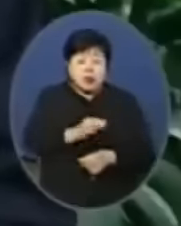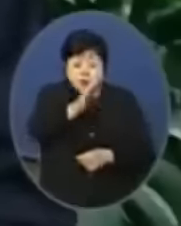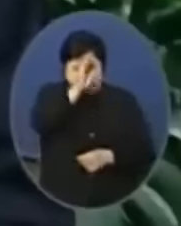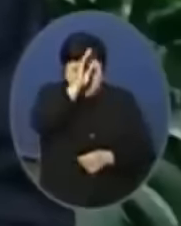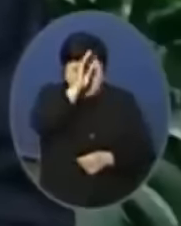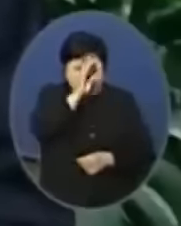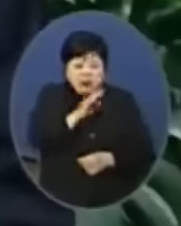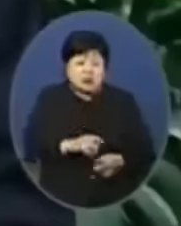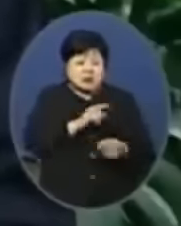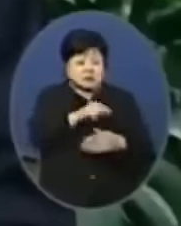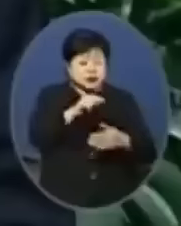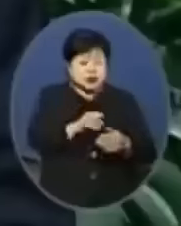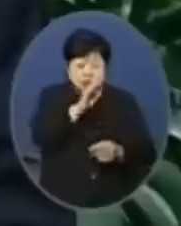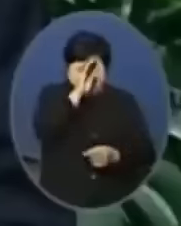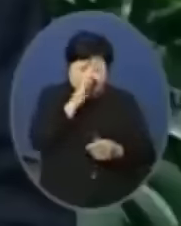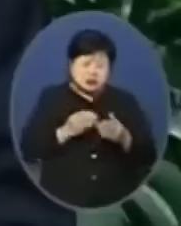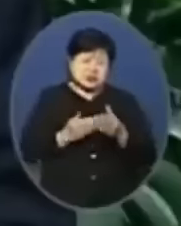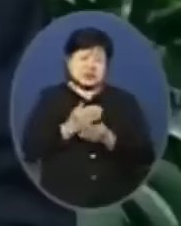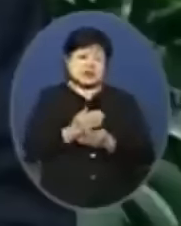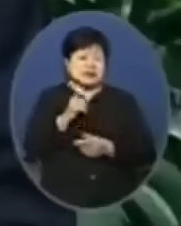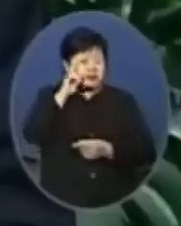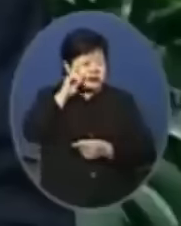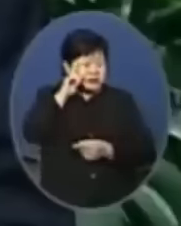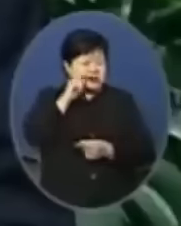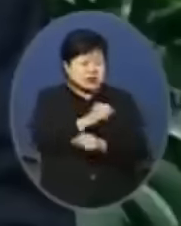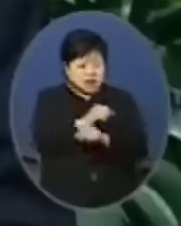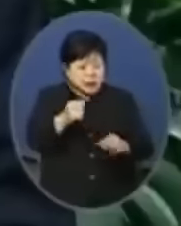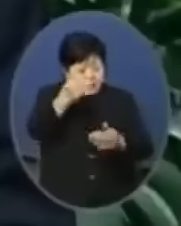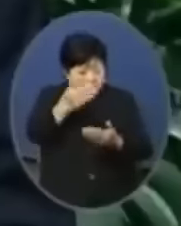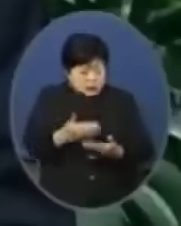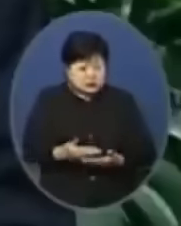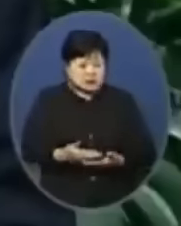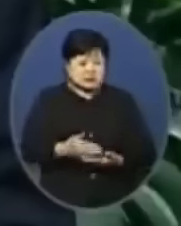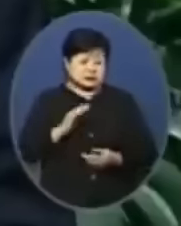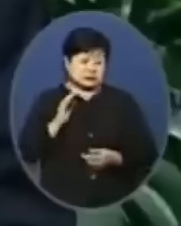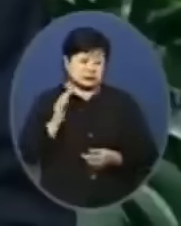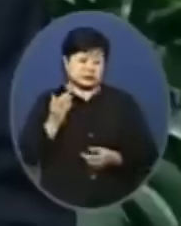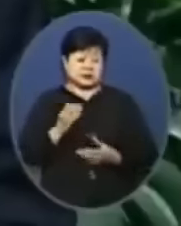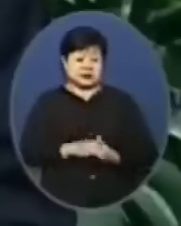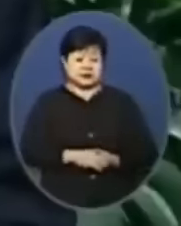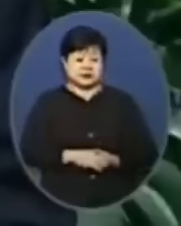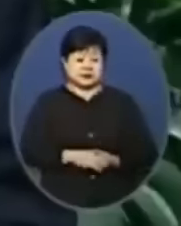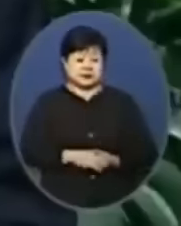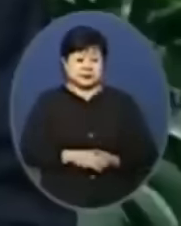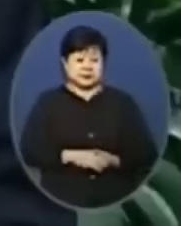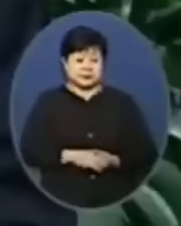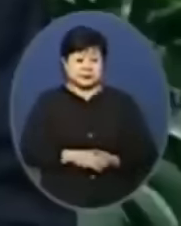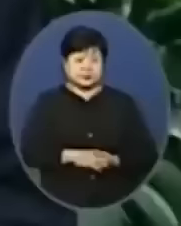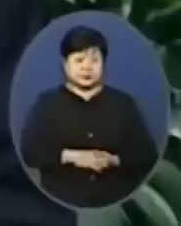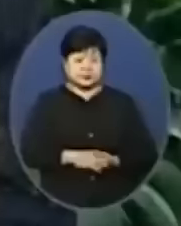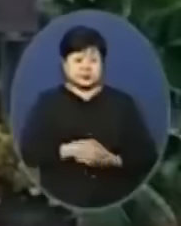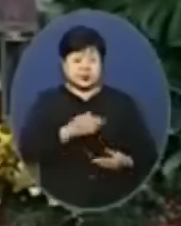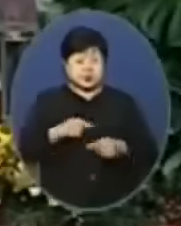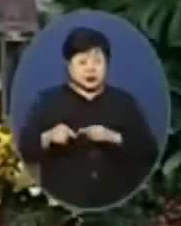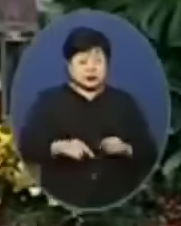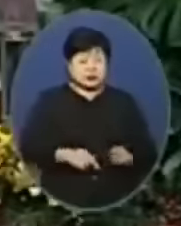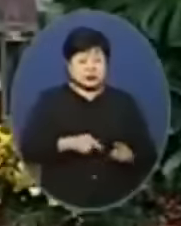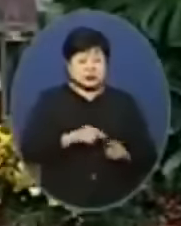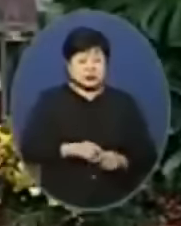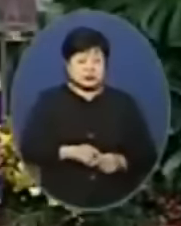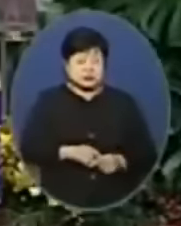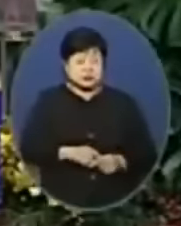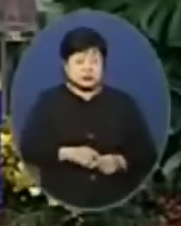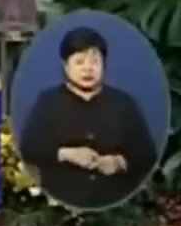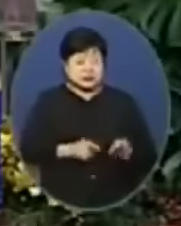걸리고 생활의 병이 걸린 것입니다. 스트레스에서 해방될 수가 있겠습니까? 사도행전 10장 38절에